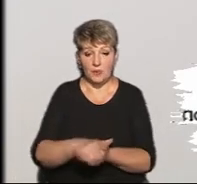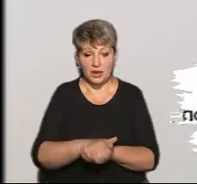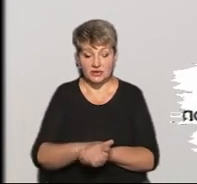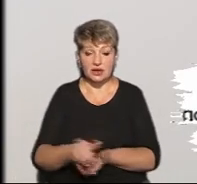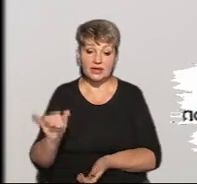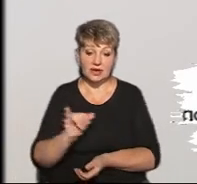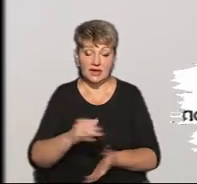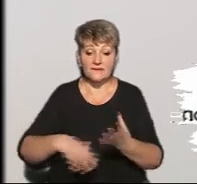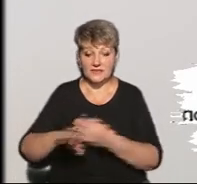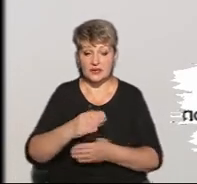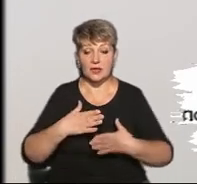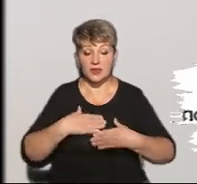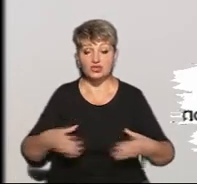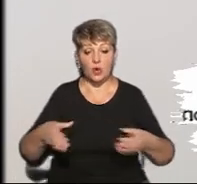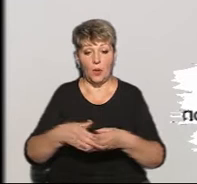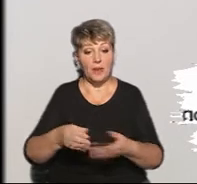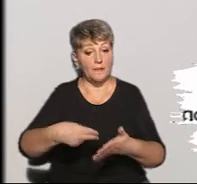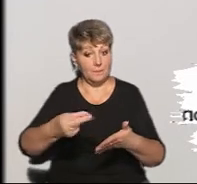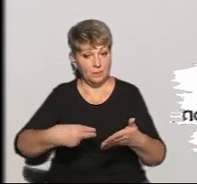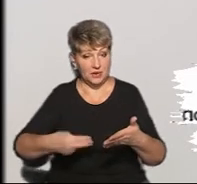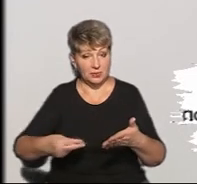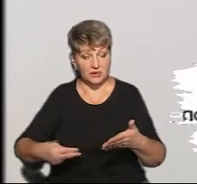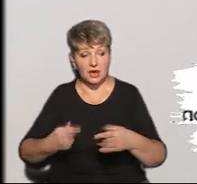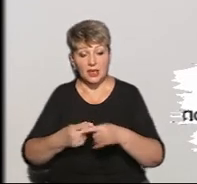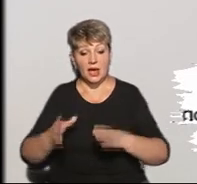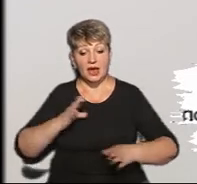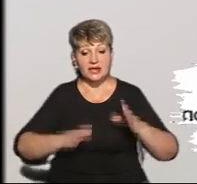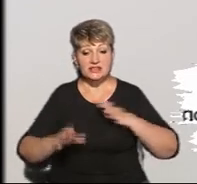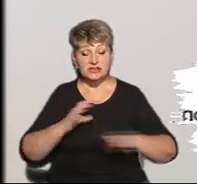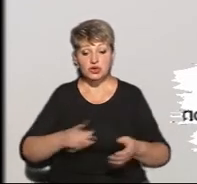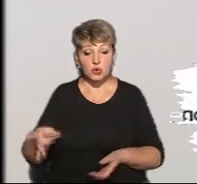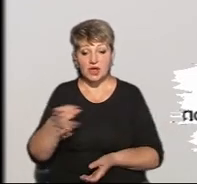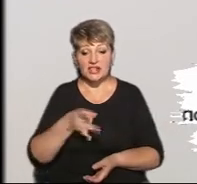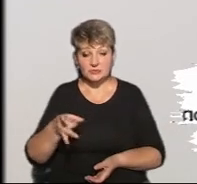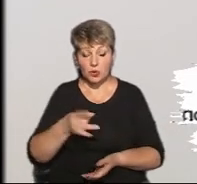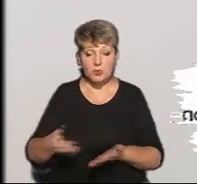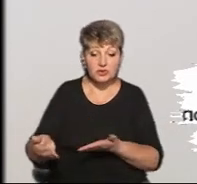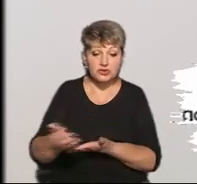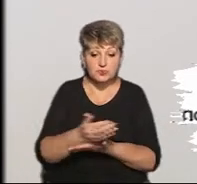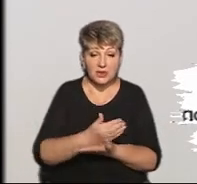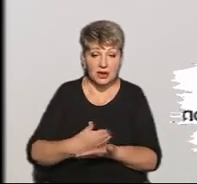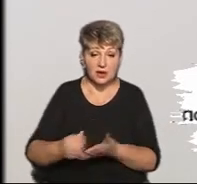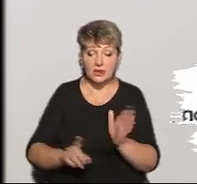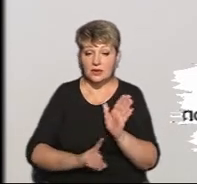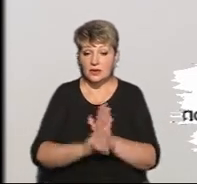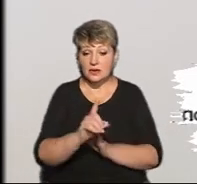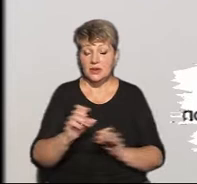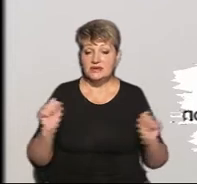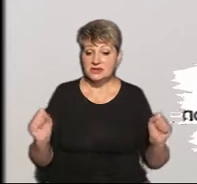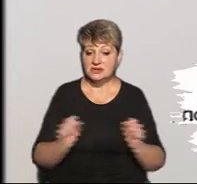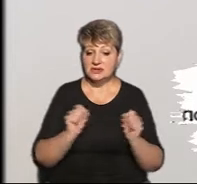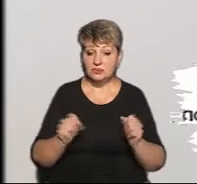І вся наша команда підписалася. Це Інститут Республіка збирав, починаючи з лютого